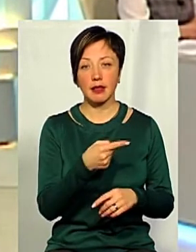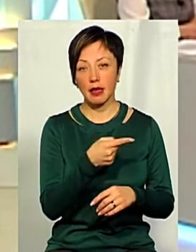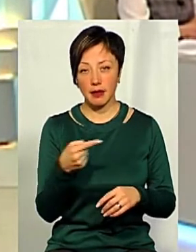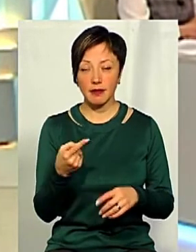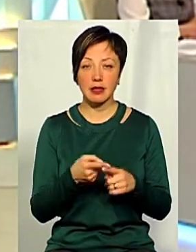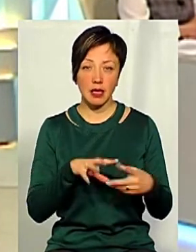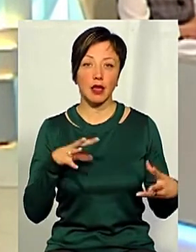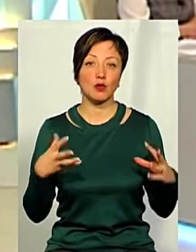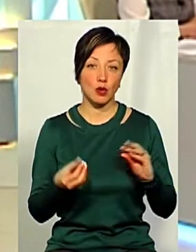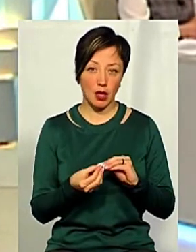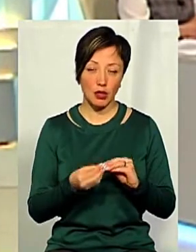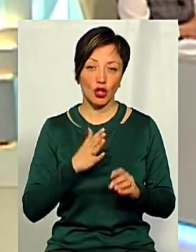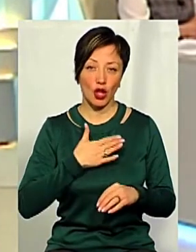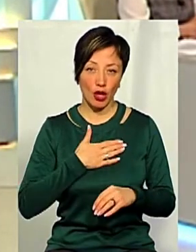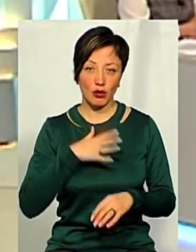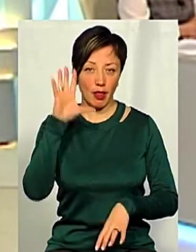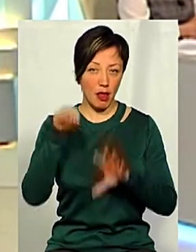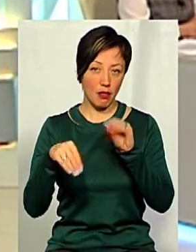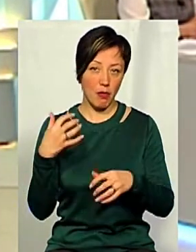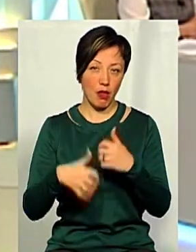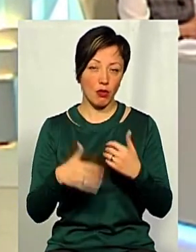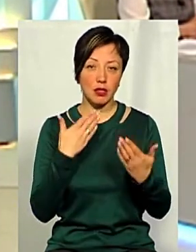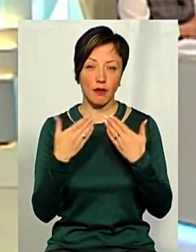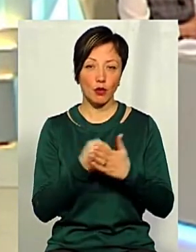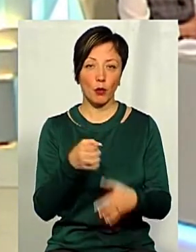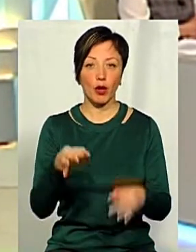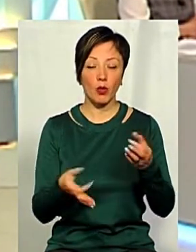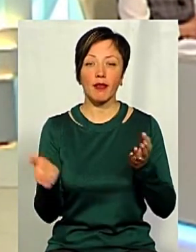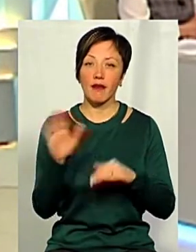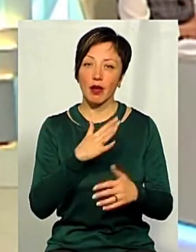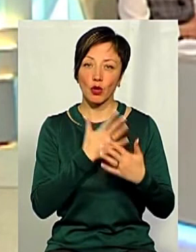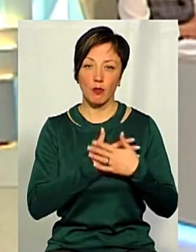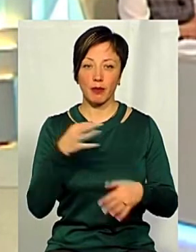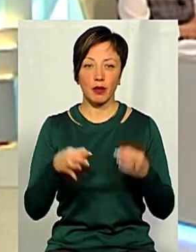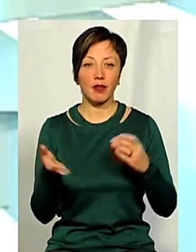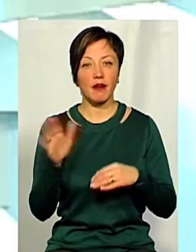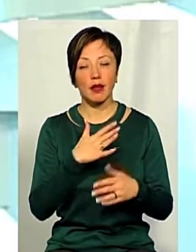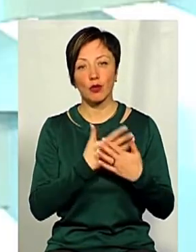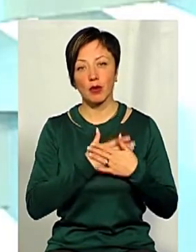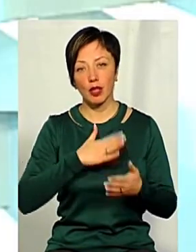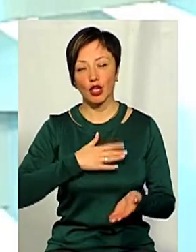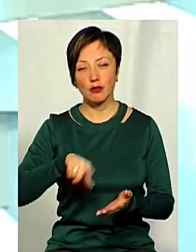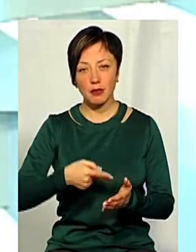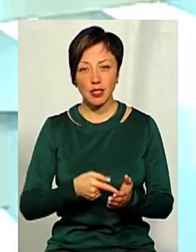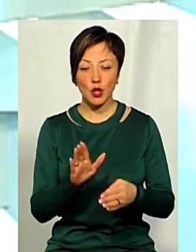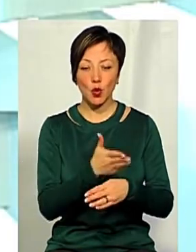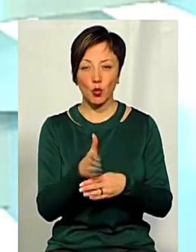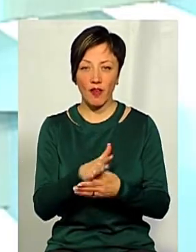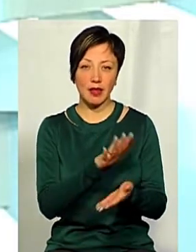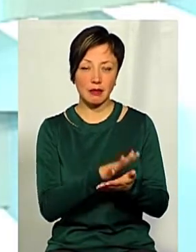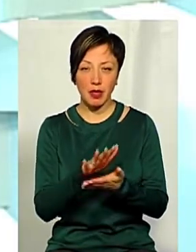якраз наслідки нашого недбалого ставлення до природи. Тому давайте любити природу, давайте любити наше місто,